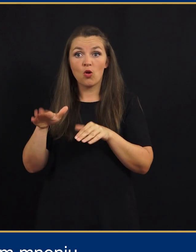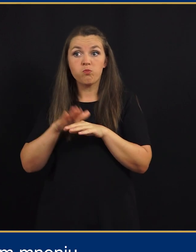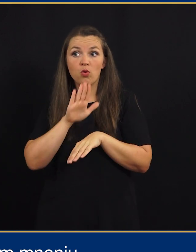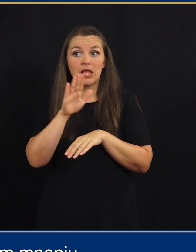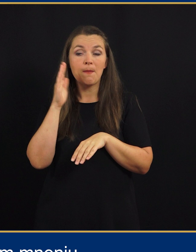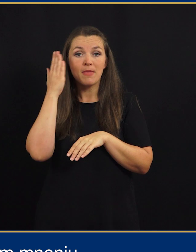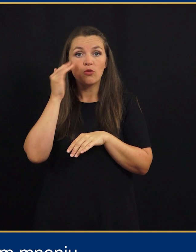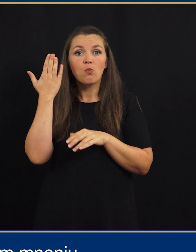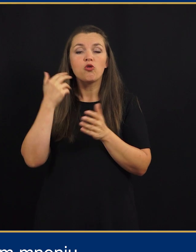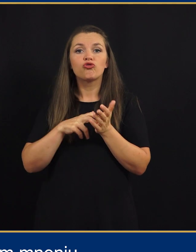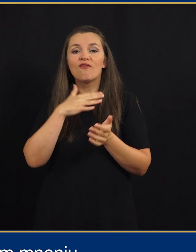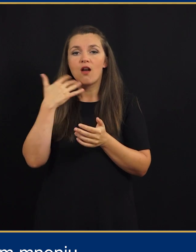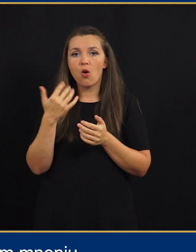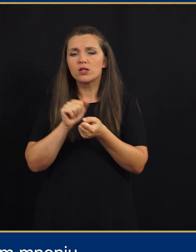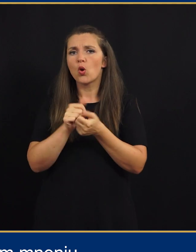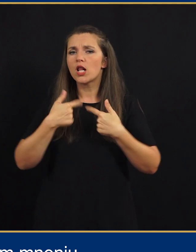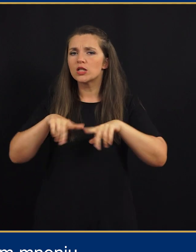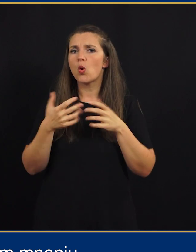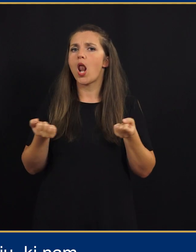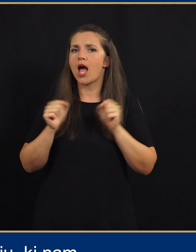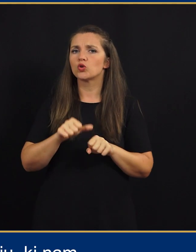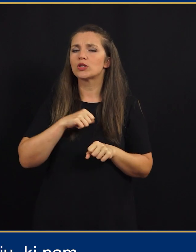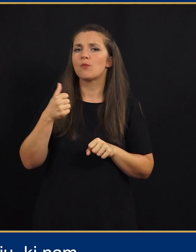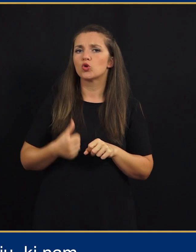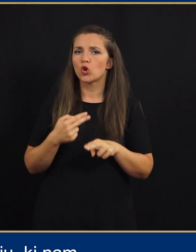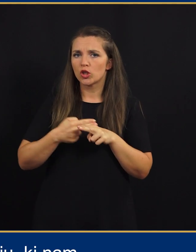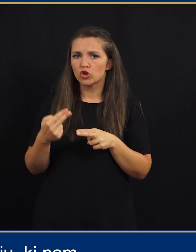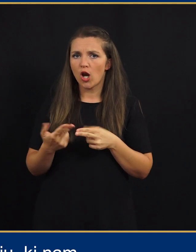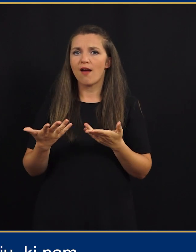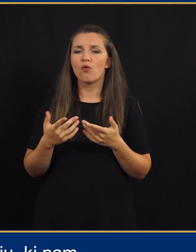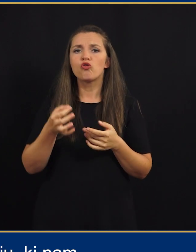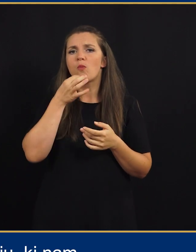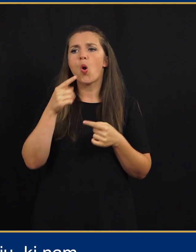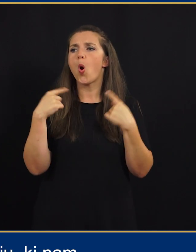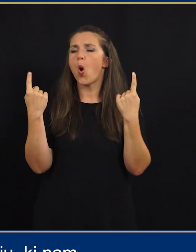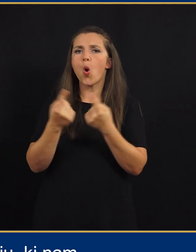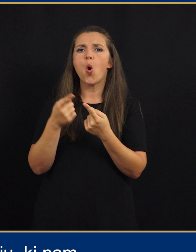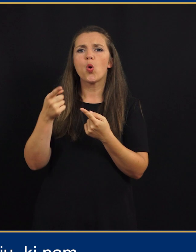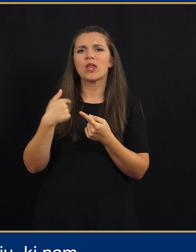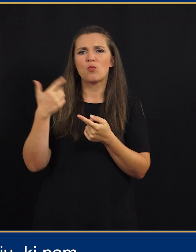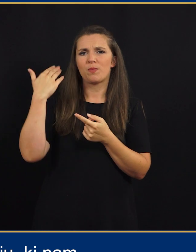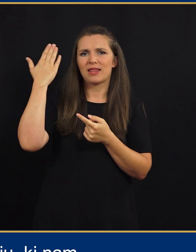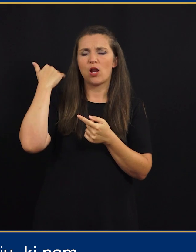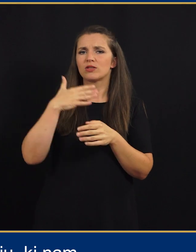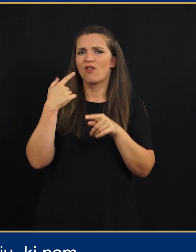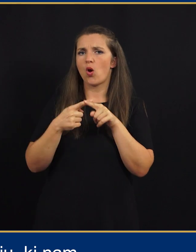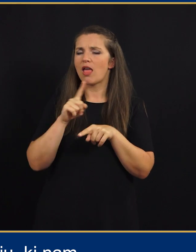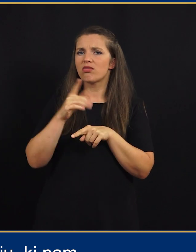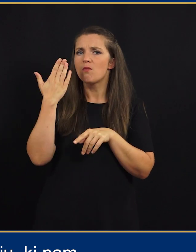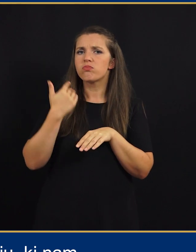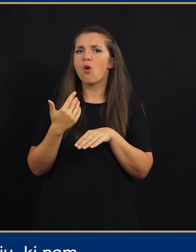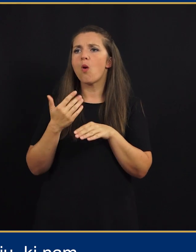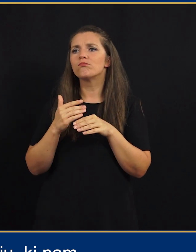njenem mnenju še veliko. Izborili smo si lastno samostojno državo, navkljub okolju, ki nam v preteklosti pogosto ni